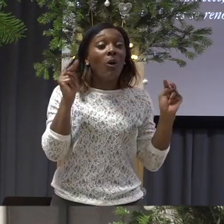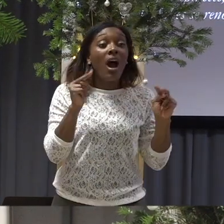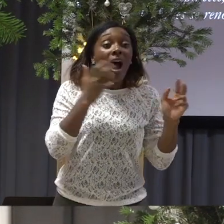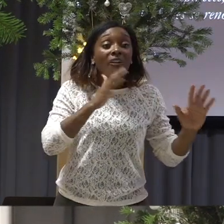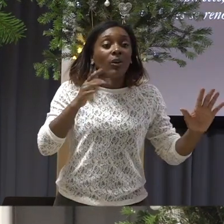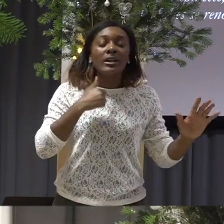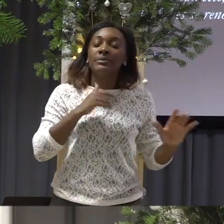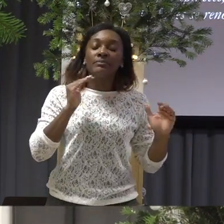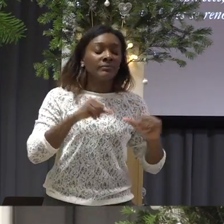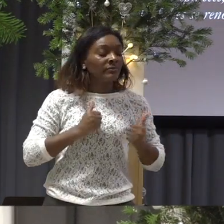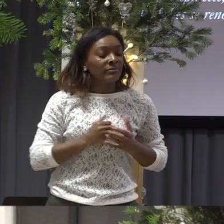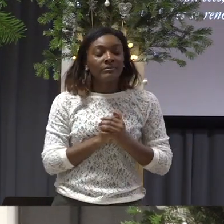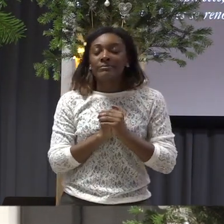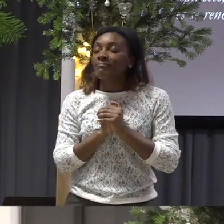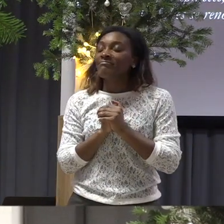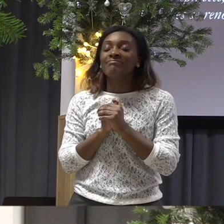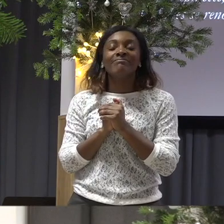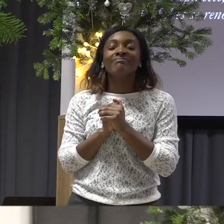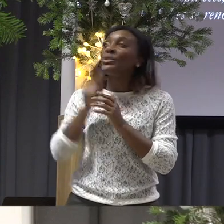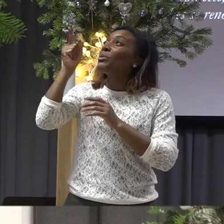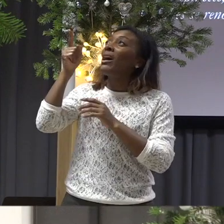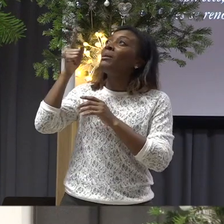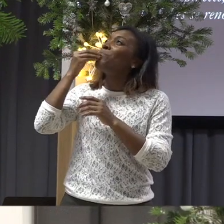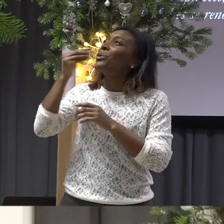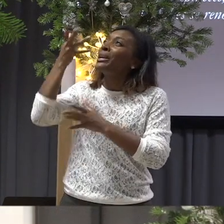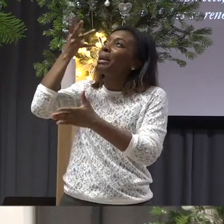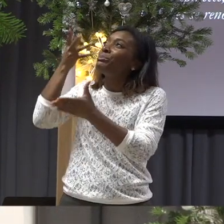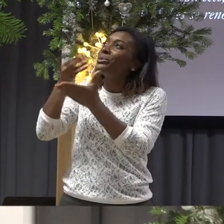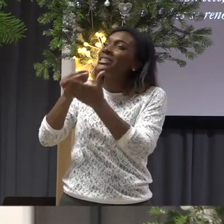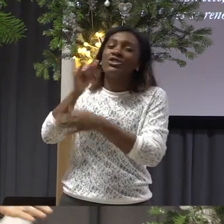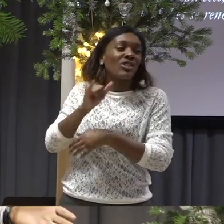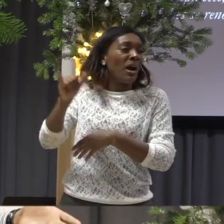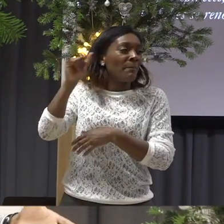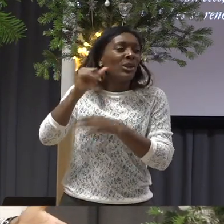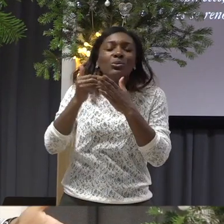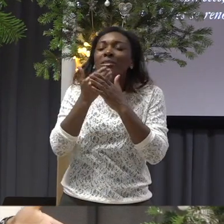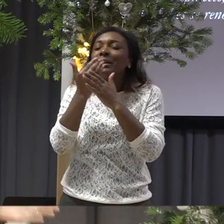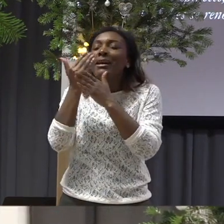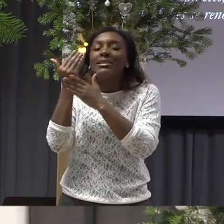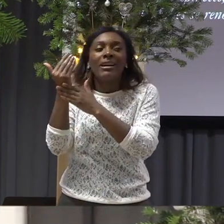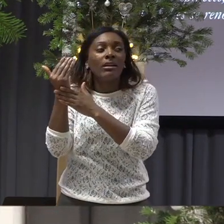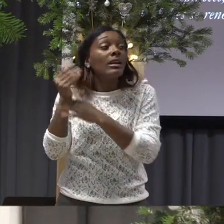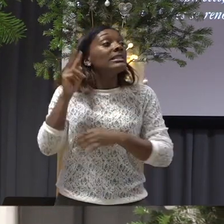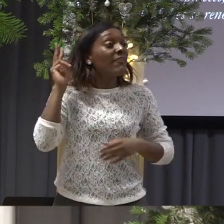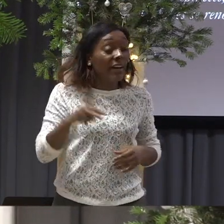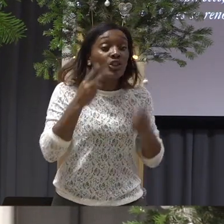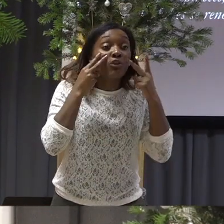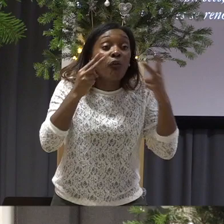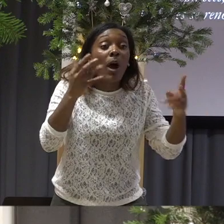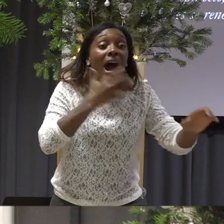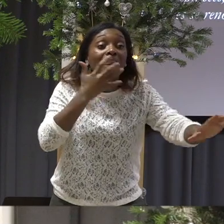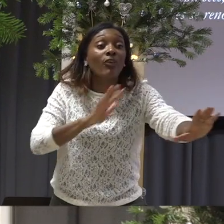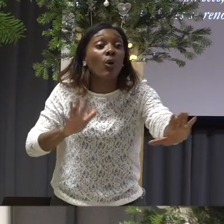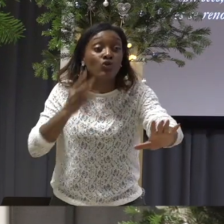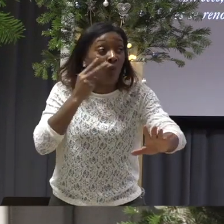épuisées. Ses compassions ne sont pas à leur terme. Certes, il y a le chaos, mais Dieu me renouvellera